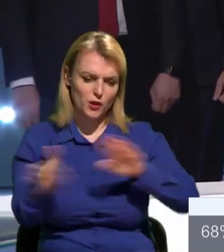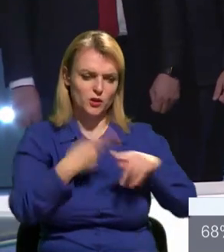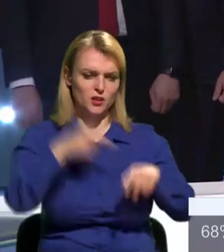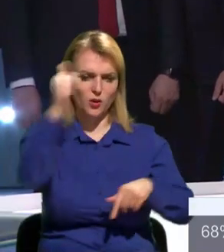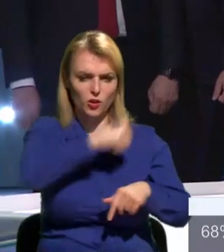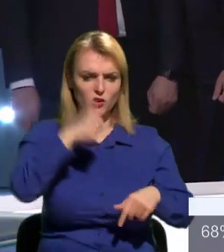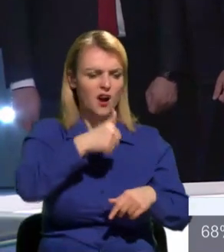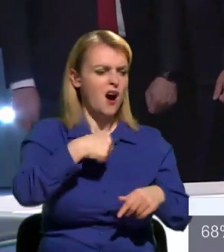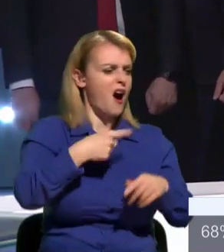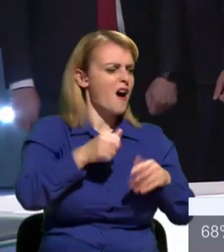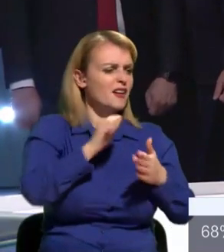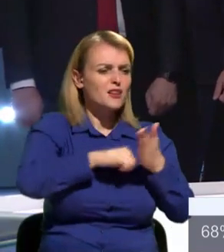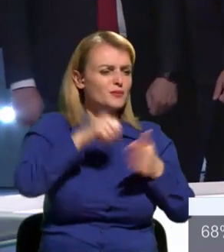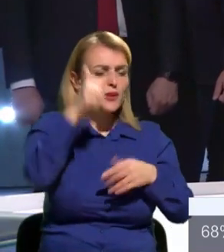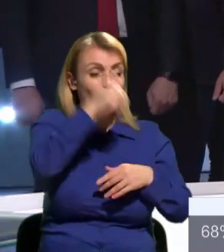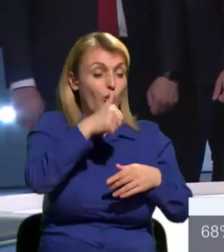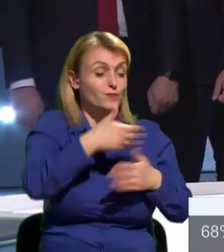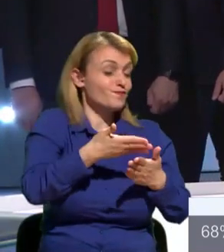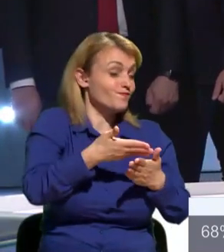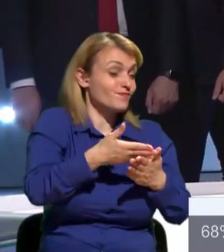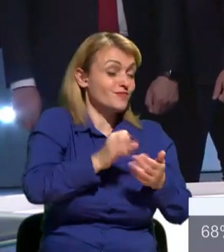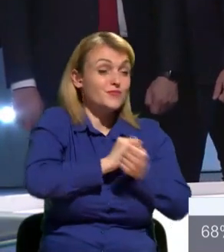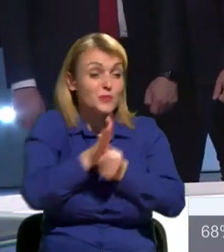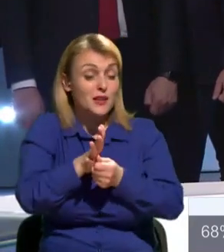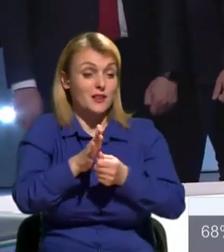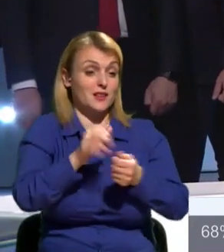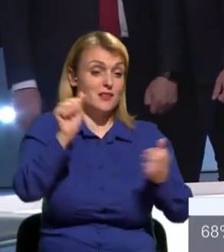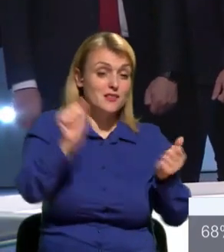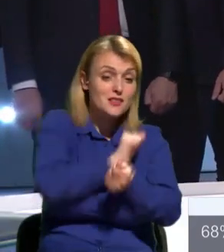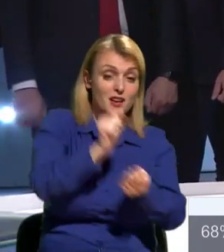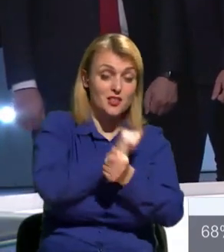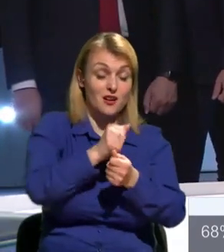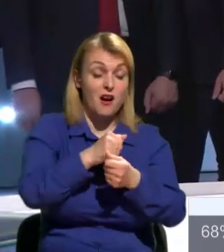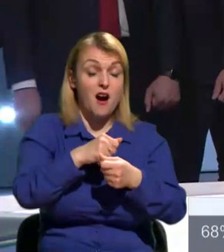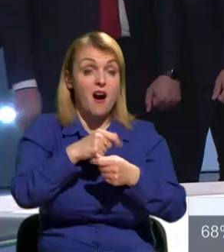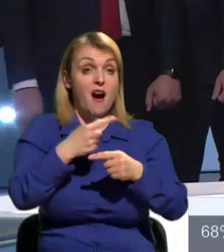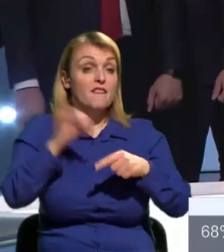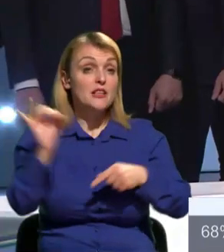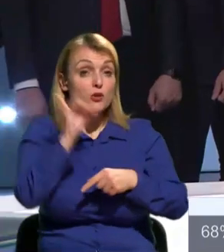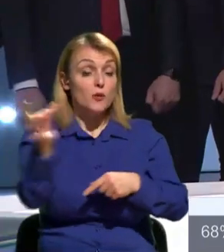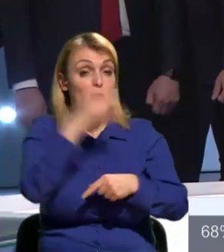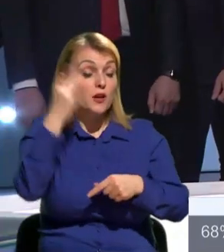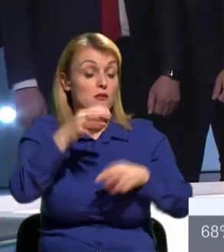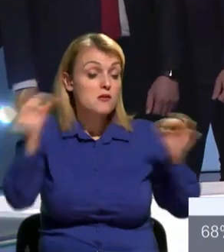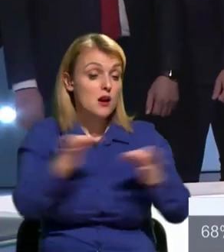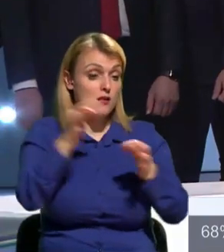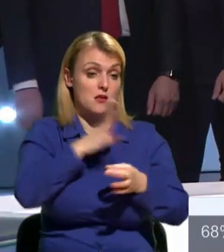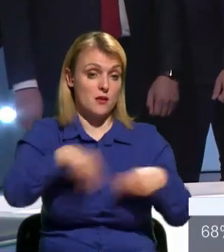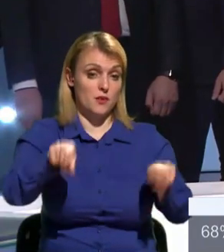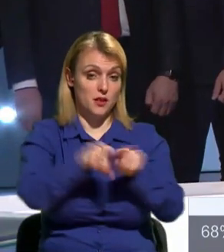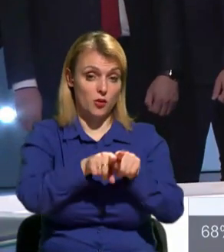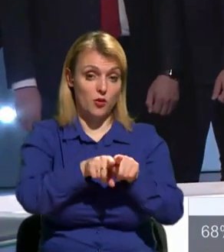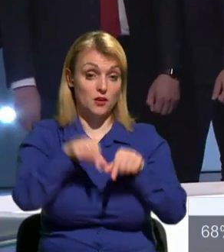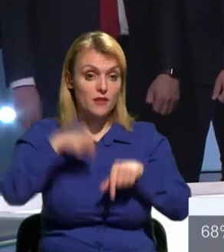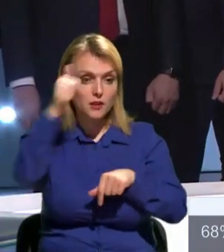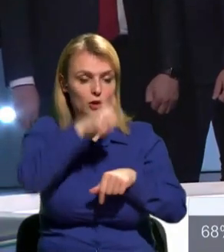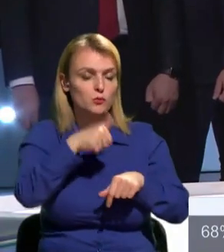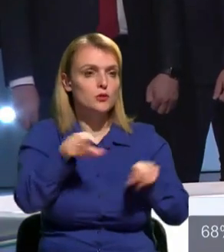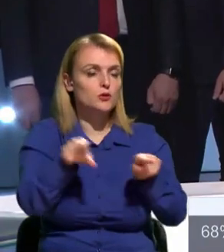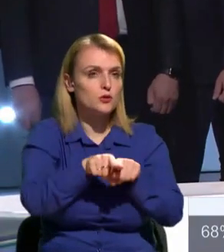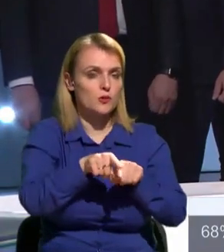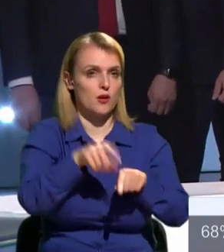cu secetă, un an care n-a mai fost în istoria modernă a Republicii Moldova. Dar noi în acest an am reușit să facem față și să